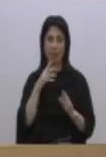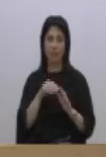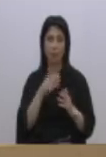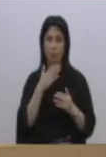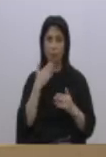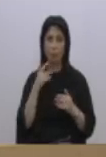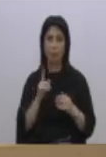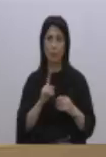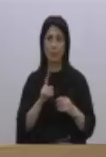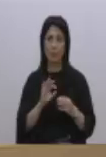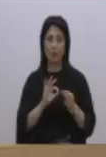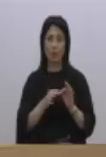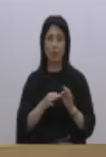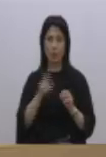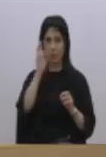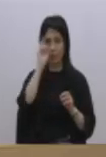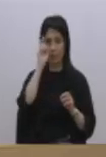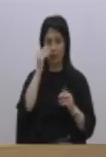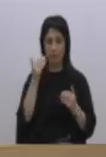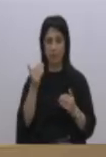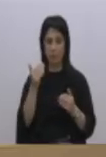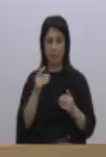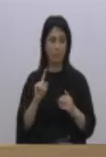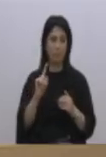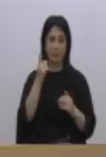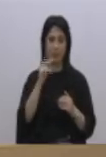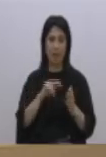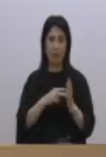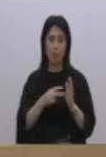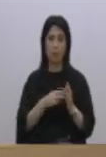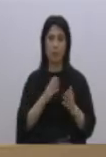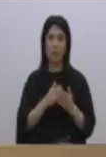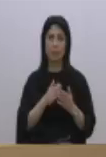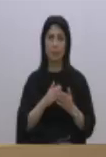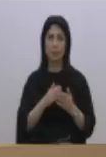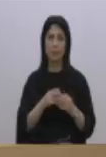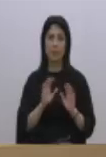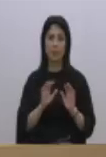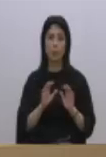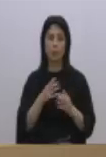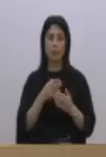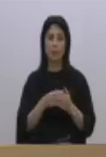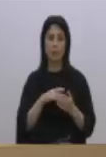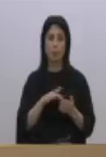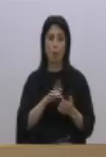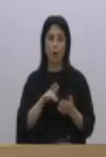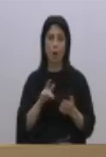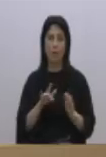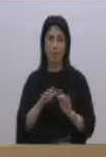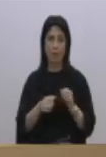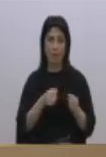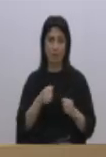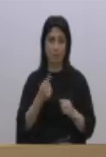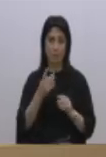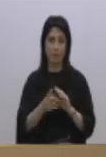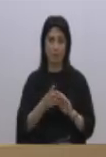რომ კონკრეტული სახელმწიფოების უპირველესი ამოცანა არის იზრუნოს საკუთარი მოქალაქეების დასაქმებაზე